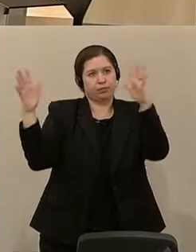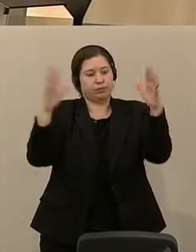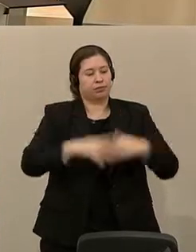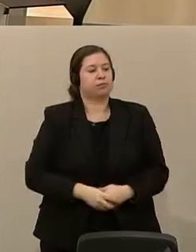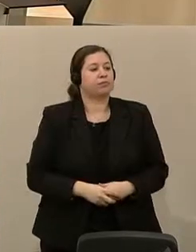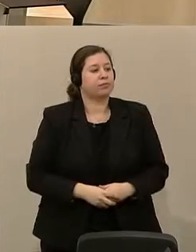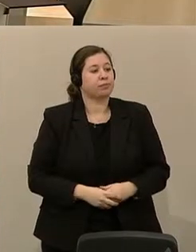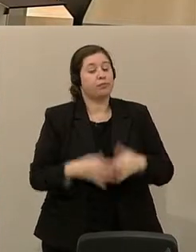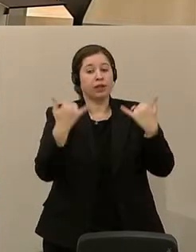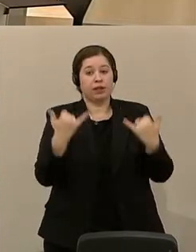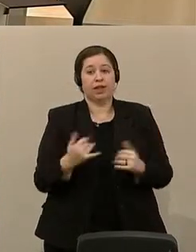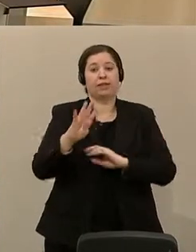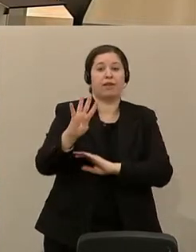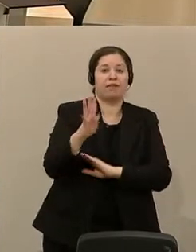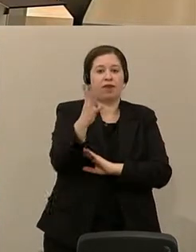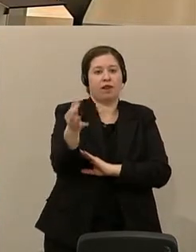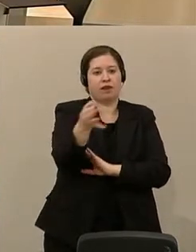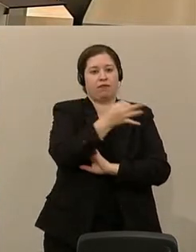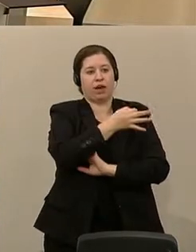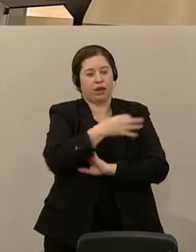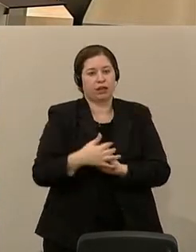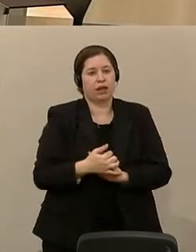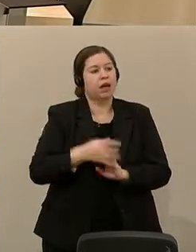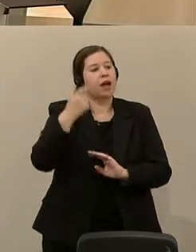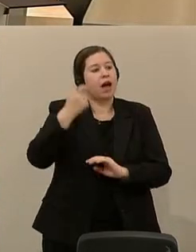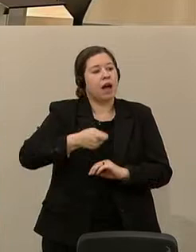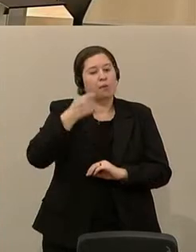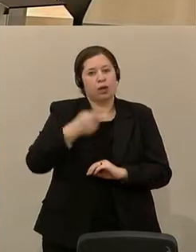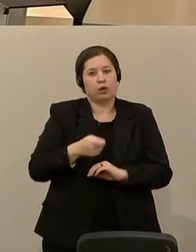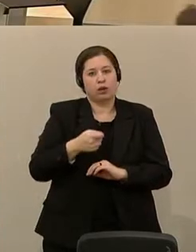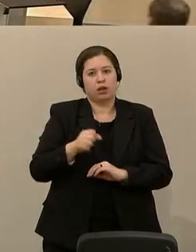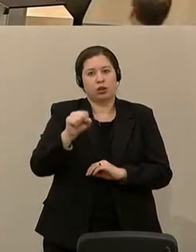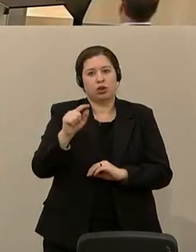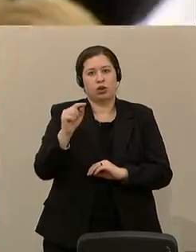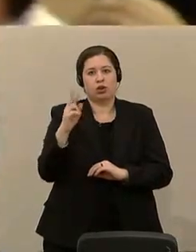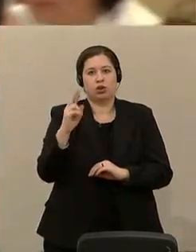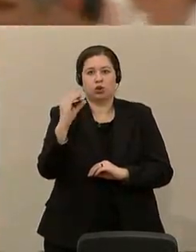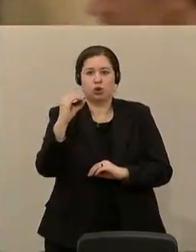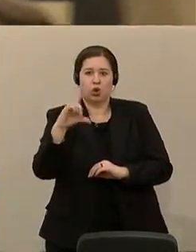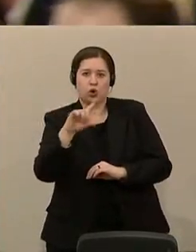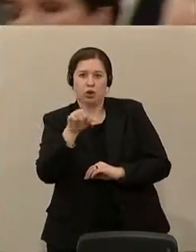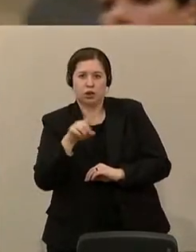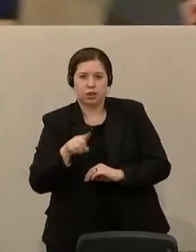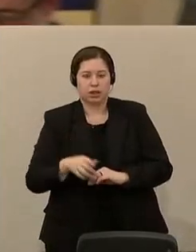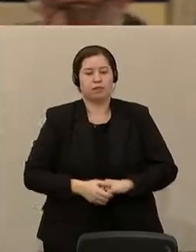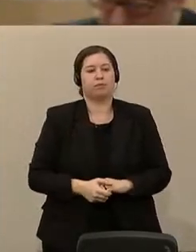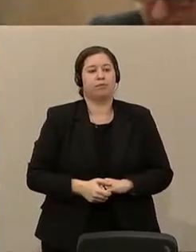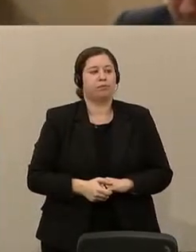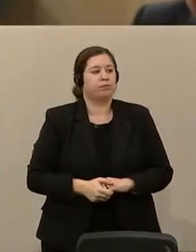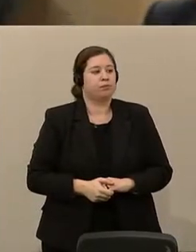Wir kommen zur vierten Anfrage des Abgeordneten Matthias Strolz.